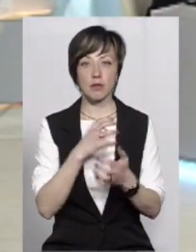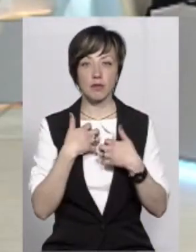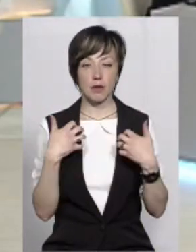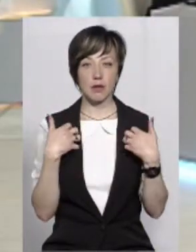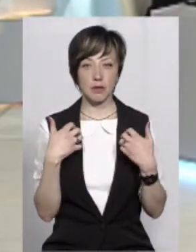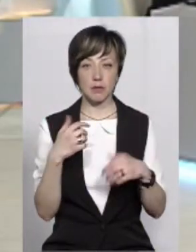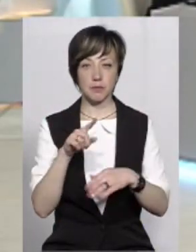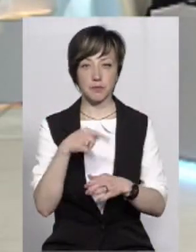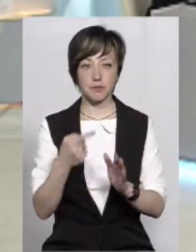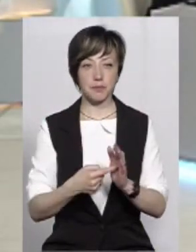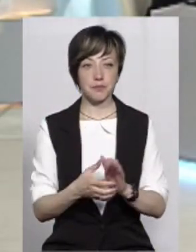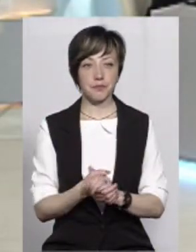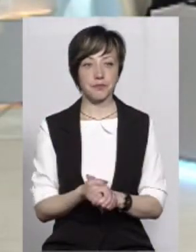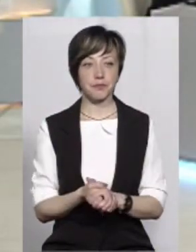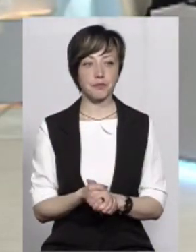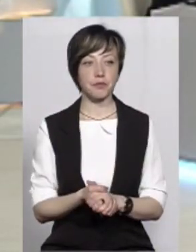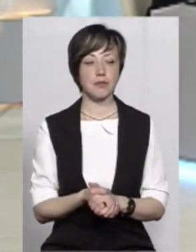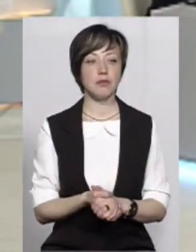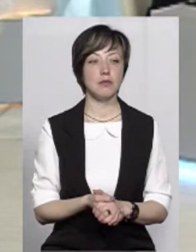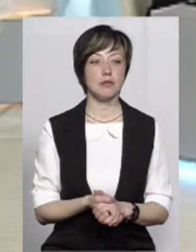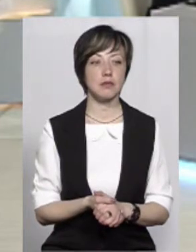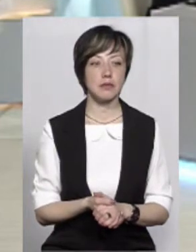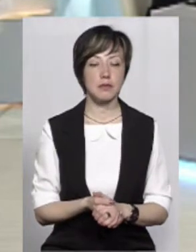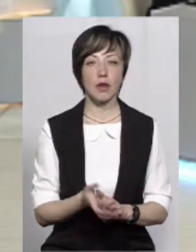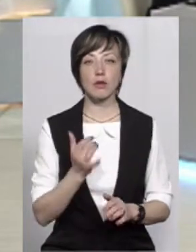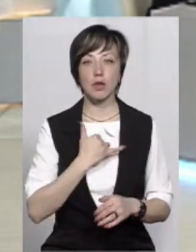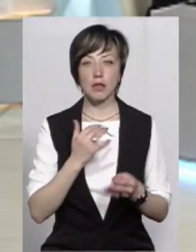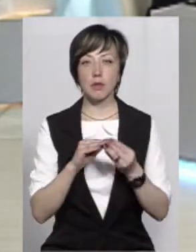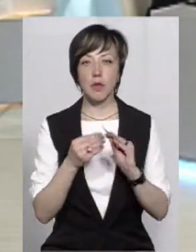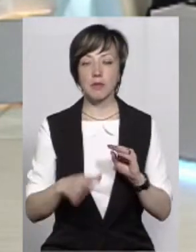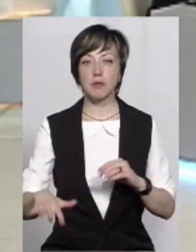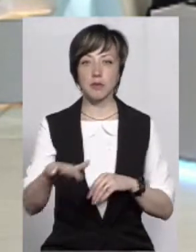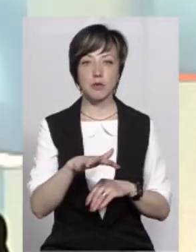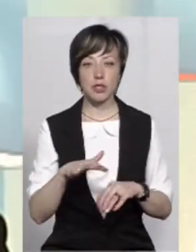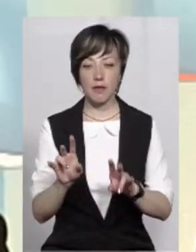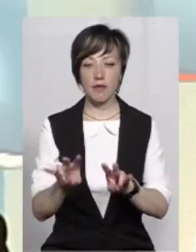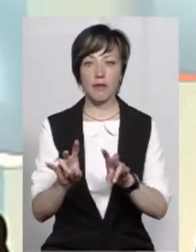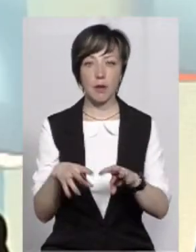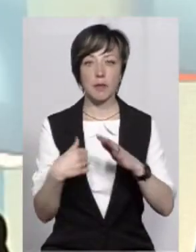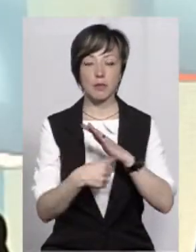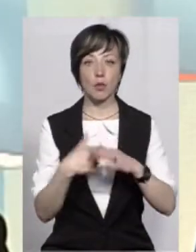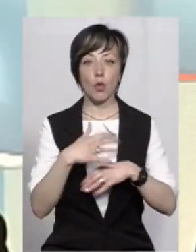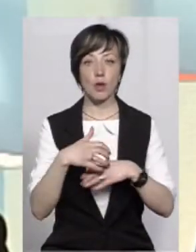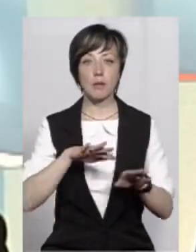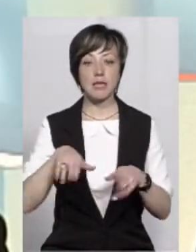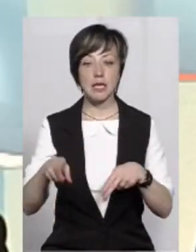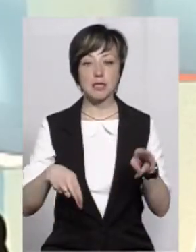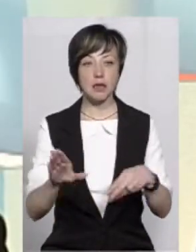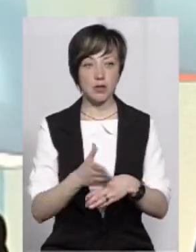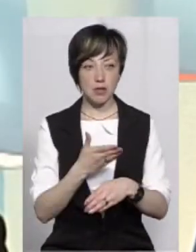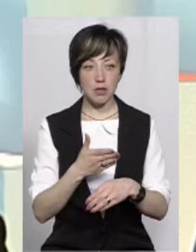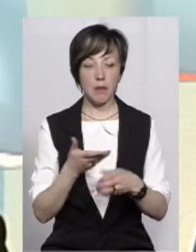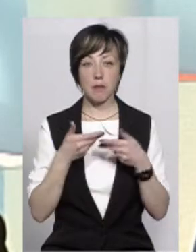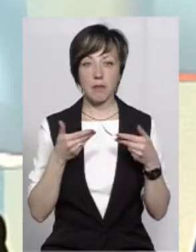знаходяться котики? Ви знаєте, в нас проблема з приміщенням для перетримки безпритульних котиків після